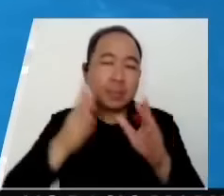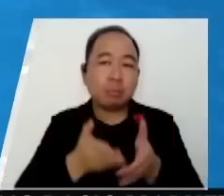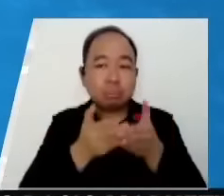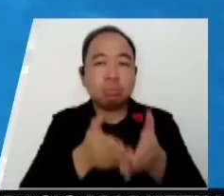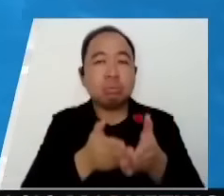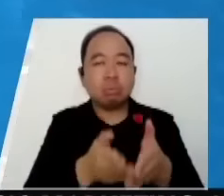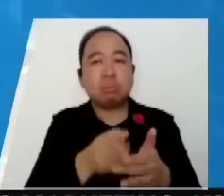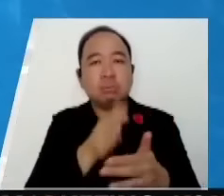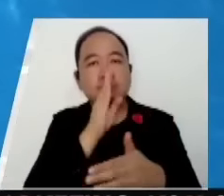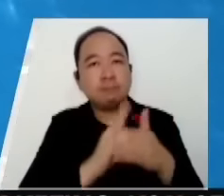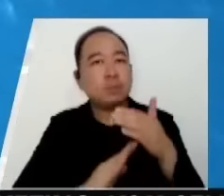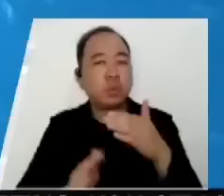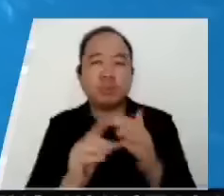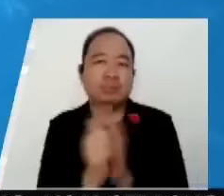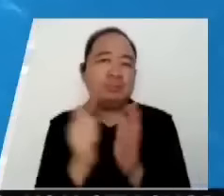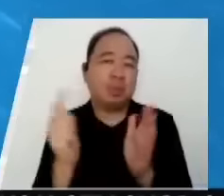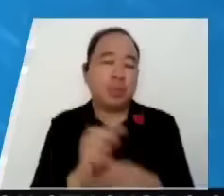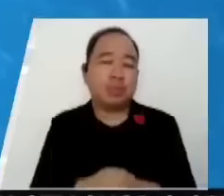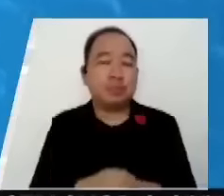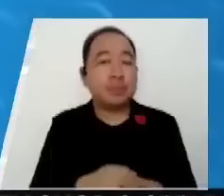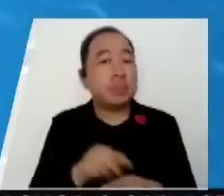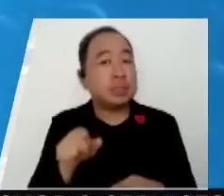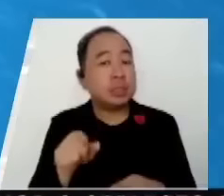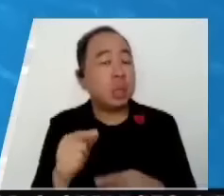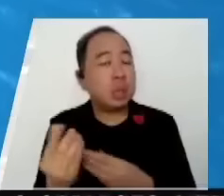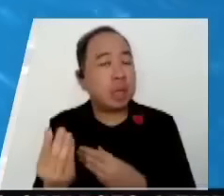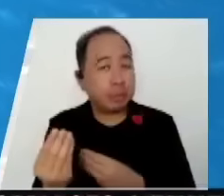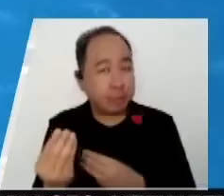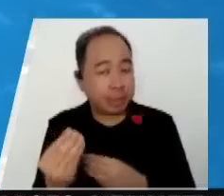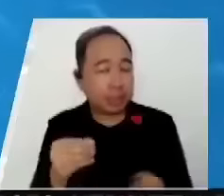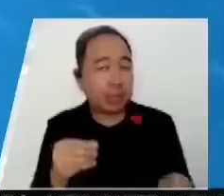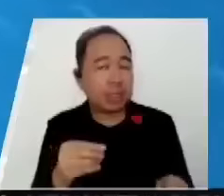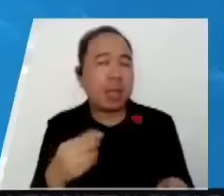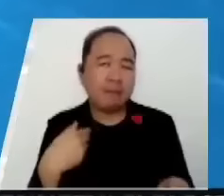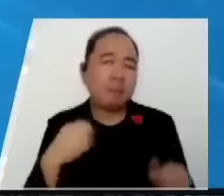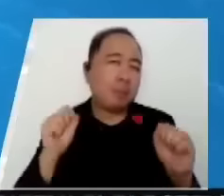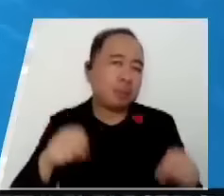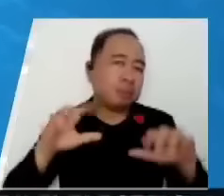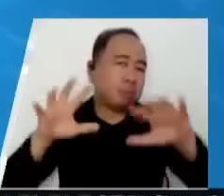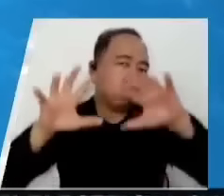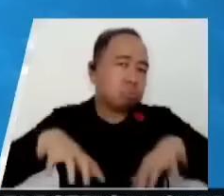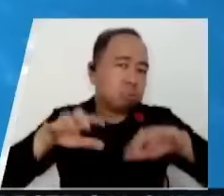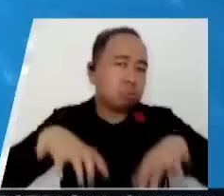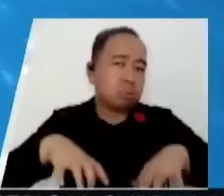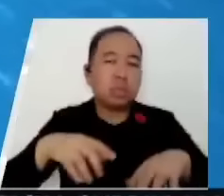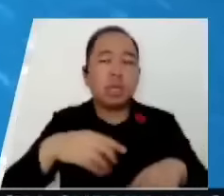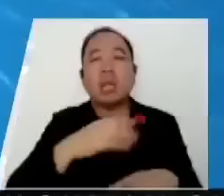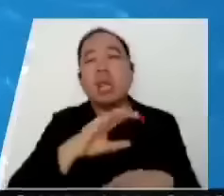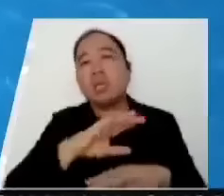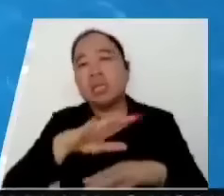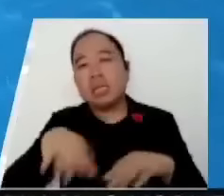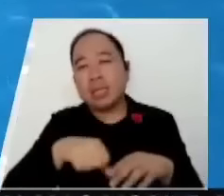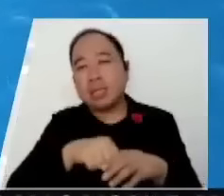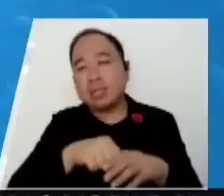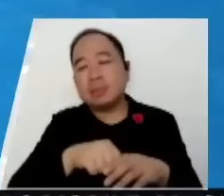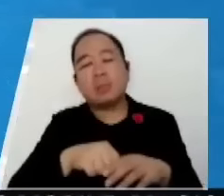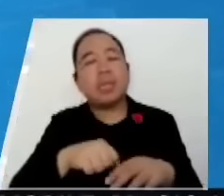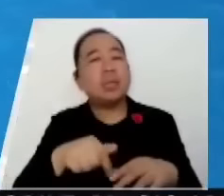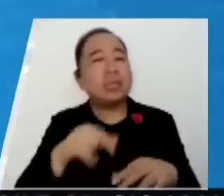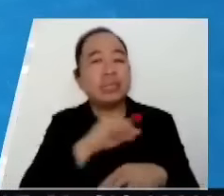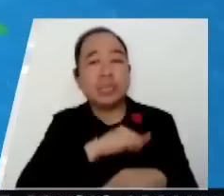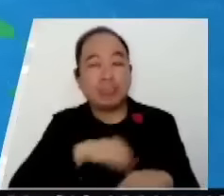na sasakyang pandagat. Base naman sa datos ng Metro Weather, may tsansa pa rin ng ulan sa Apayao, Cagayan at Isabela. Malalakas na ulan ang mararanasan sa ilang